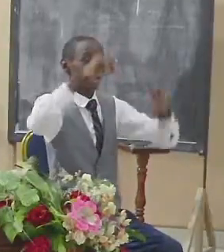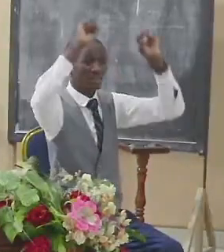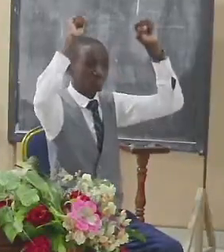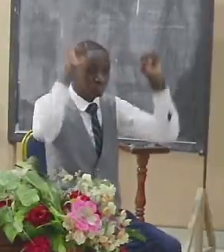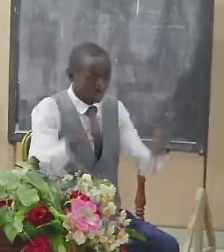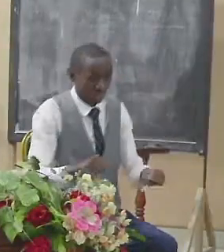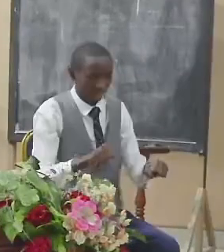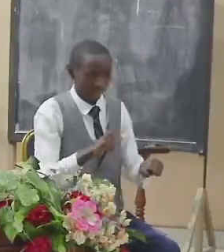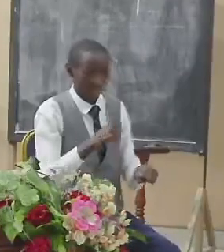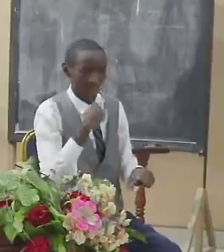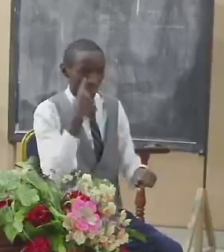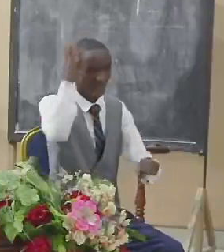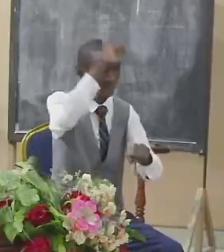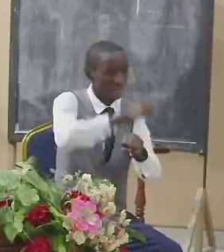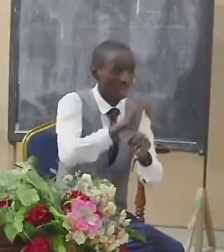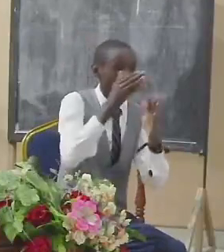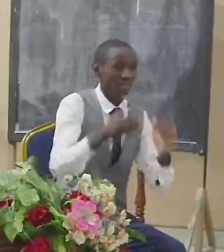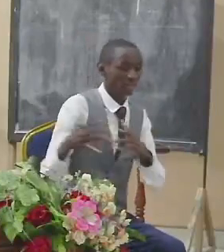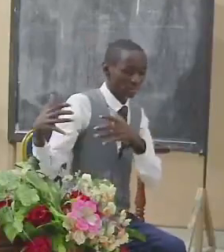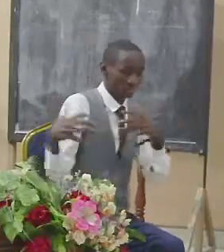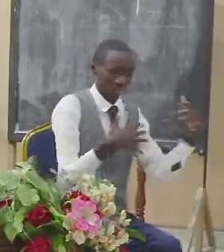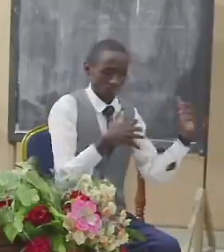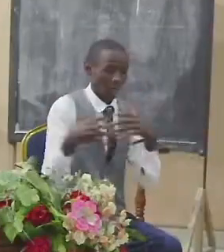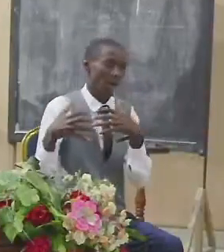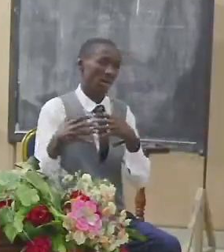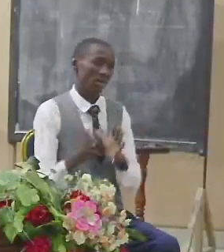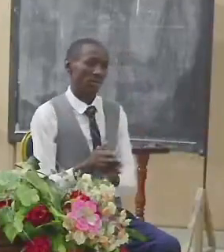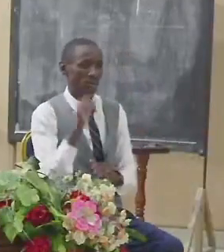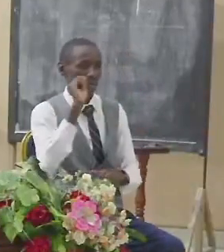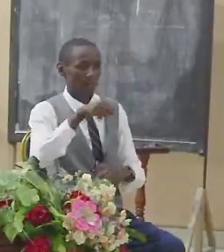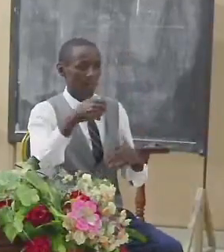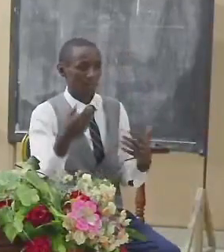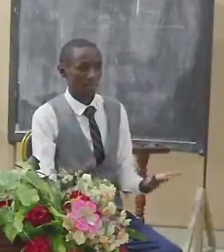conquérant des combats. Ule mshindaji mkubwa wa vita.